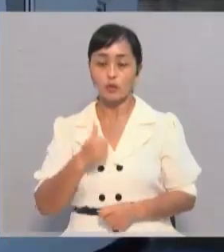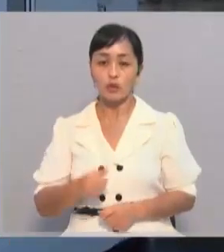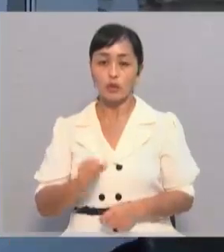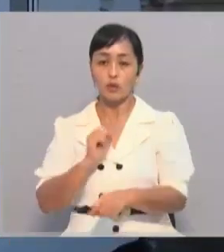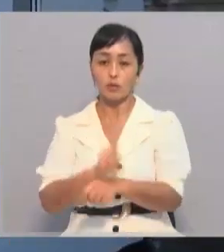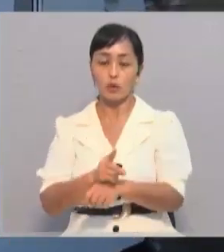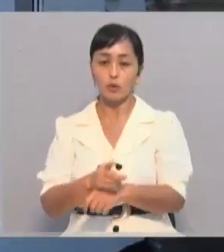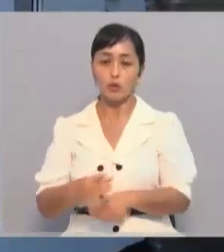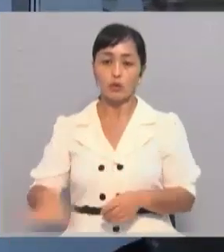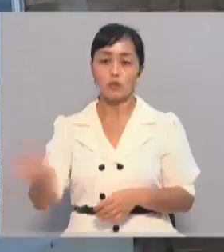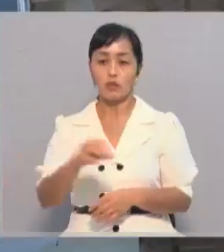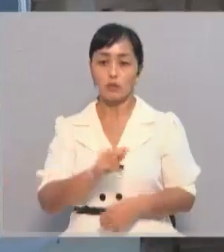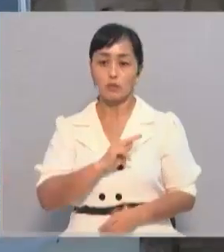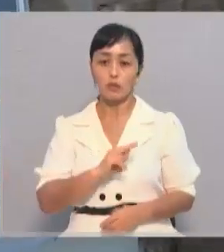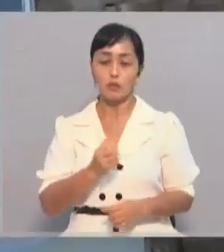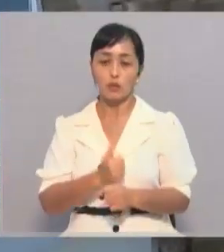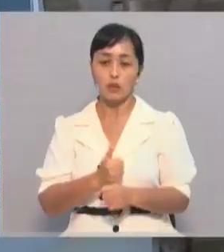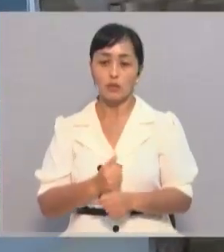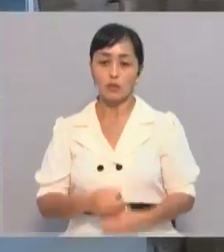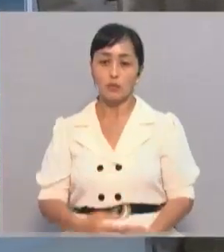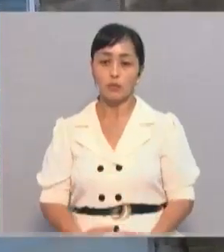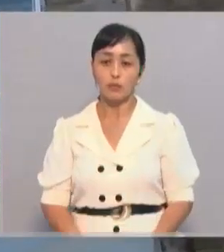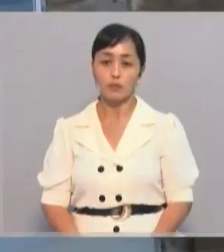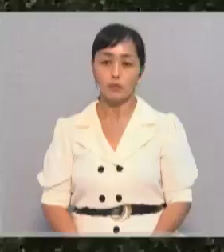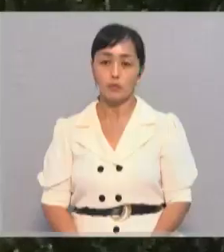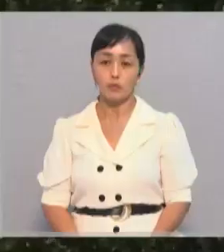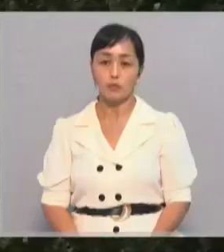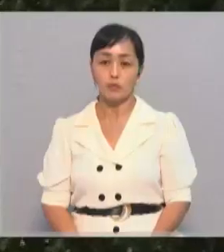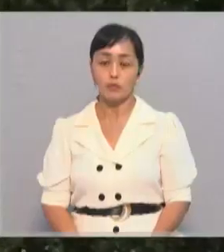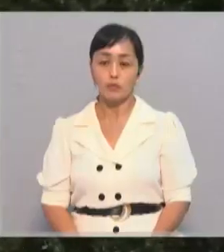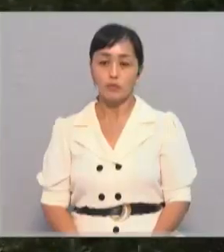руководителям взять вопрос на контроль. Аружан Жиренбаев, Асылбек Мансурхан. Новости.